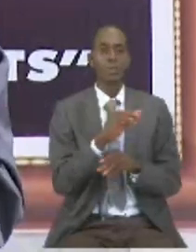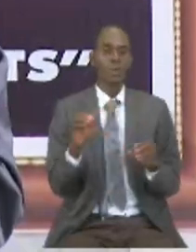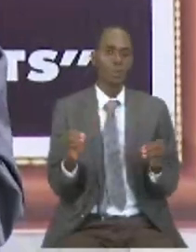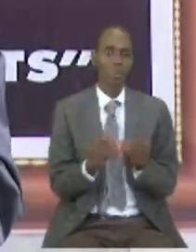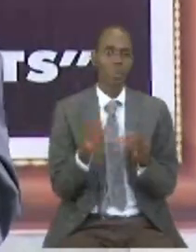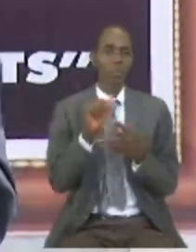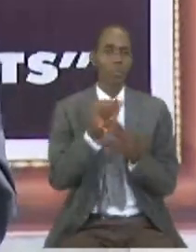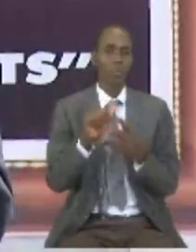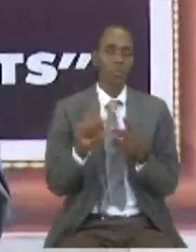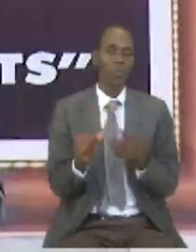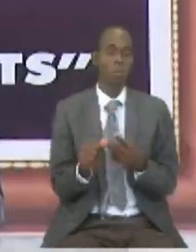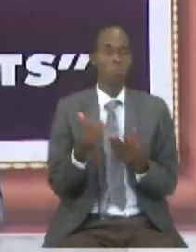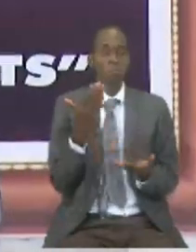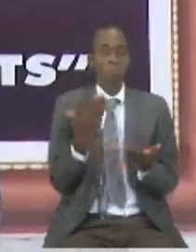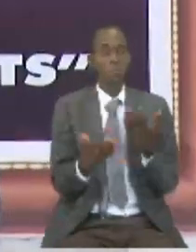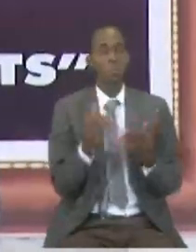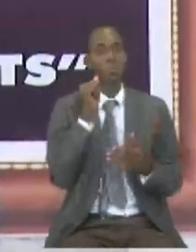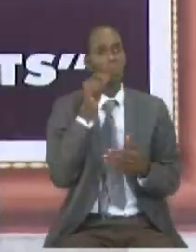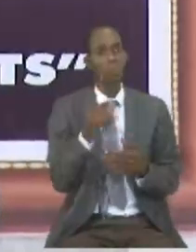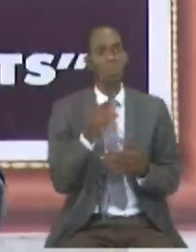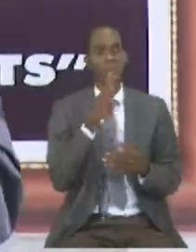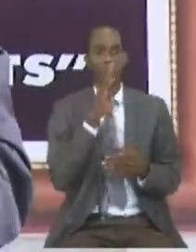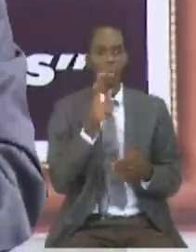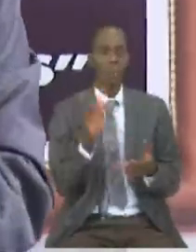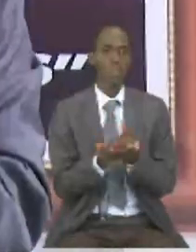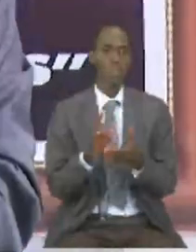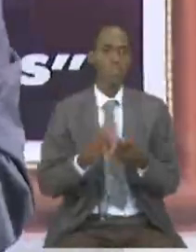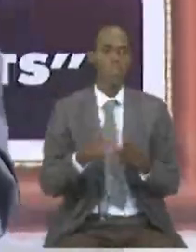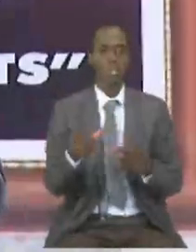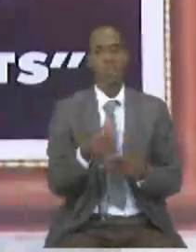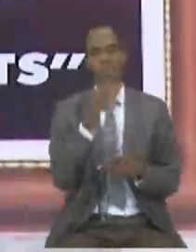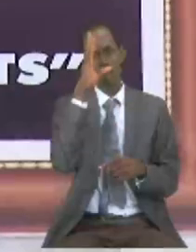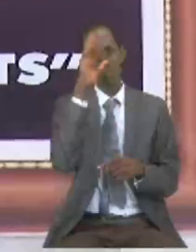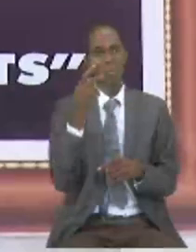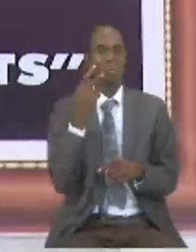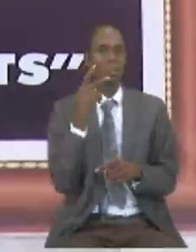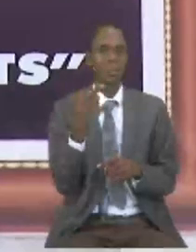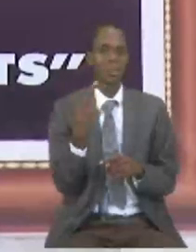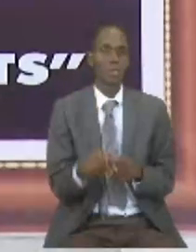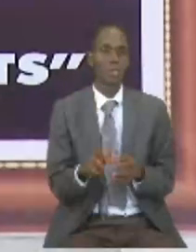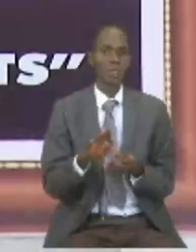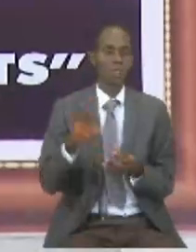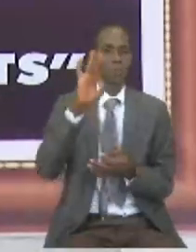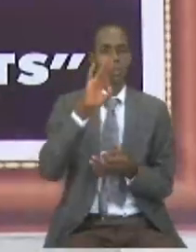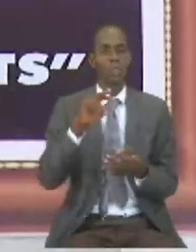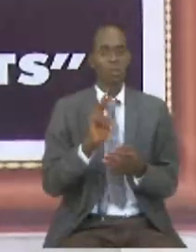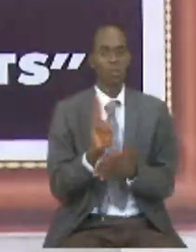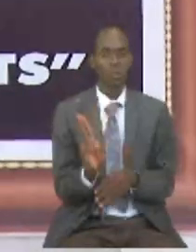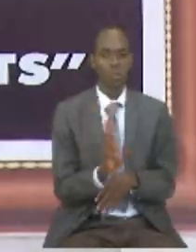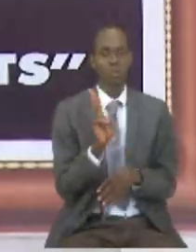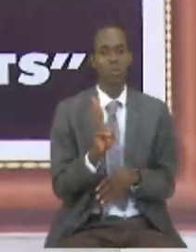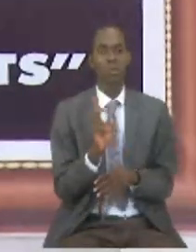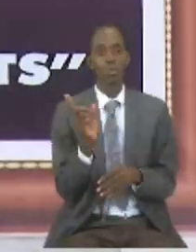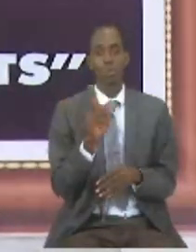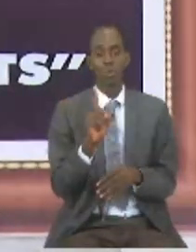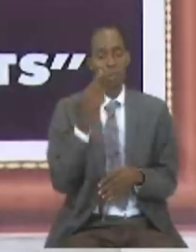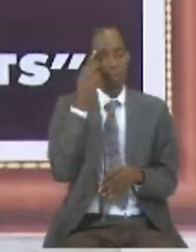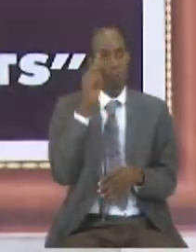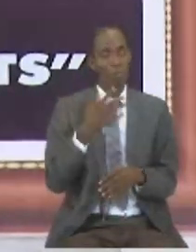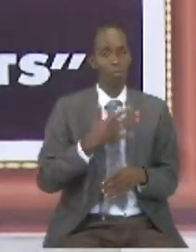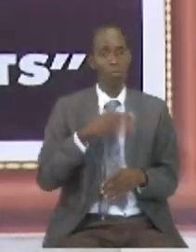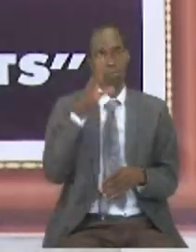n'est point adultère en devenant la femme d'un autre homme. Voyons l'application ou l'implication